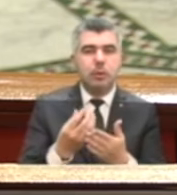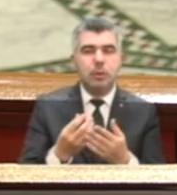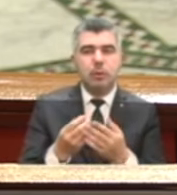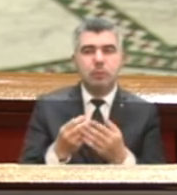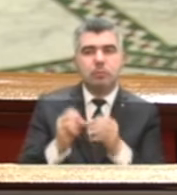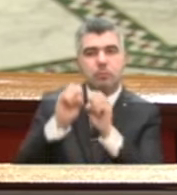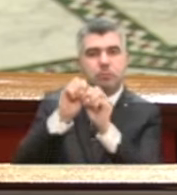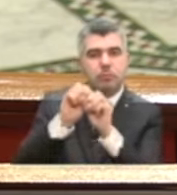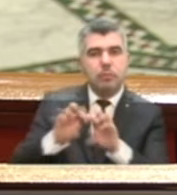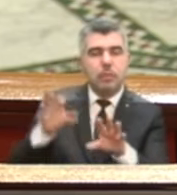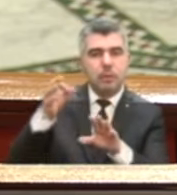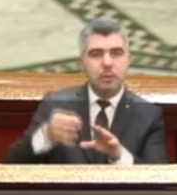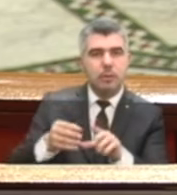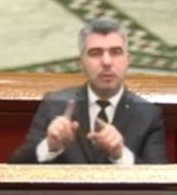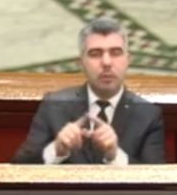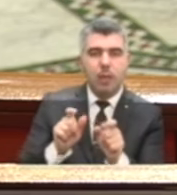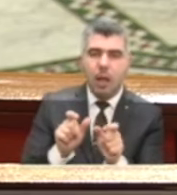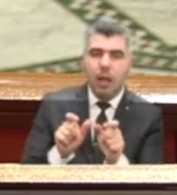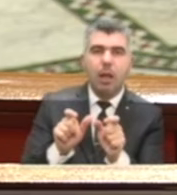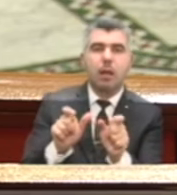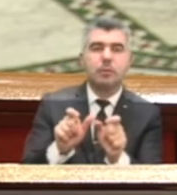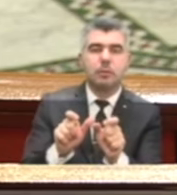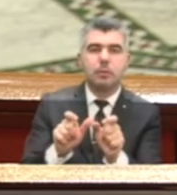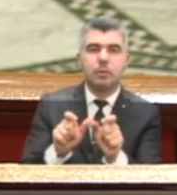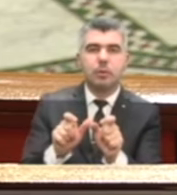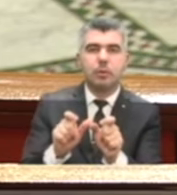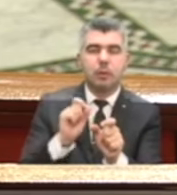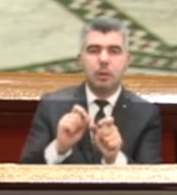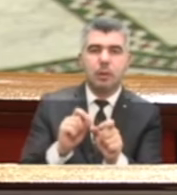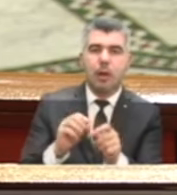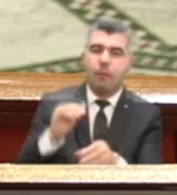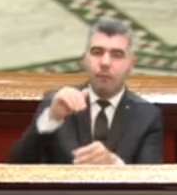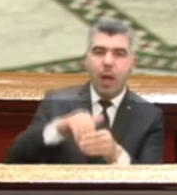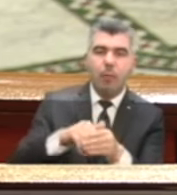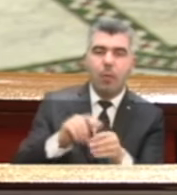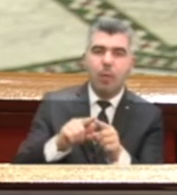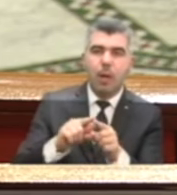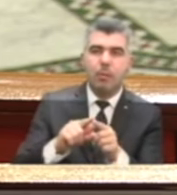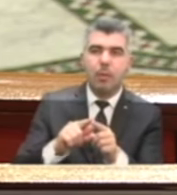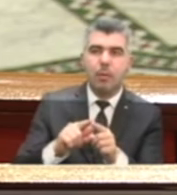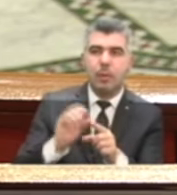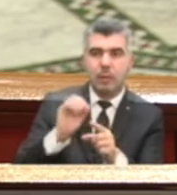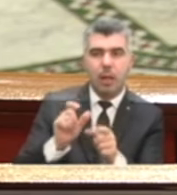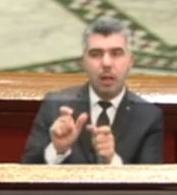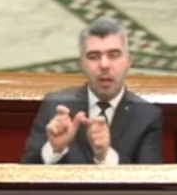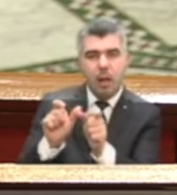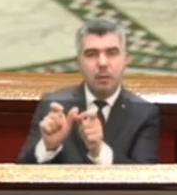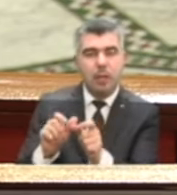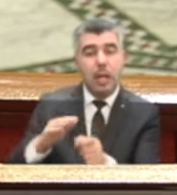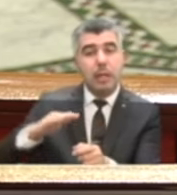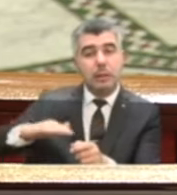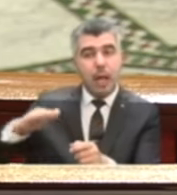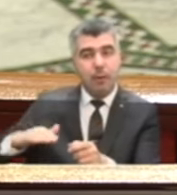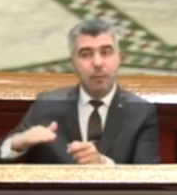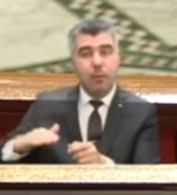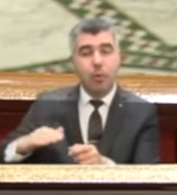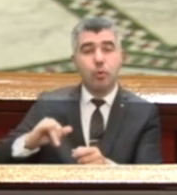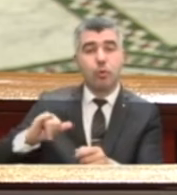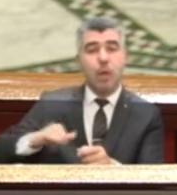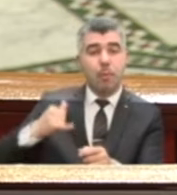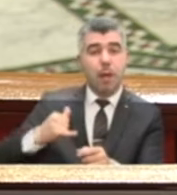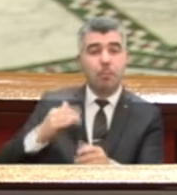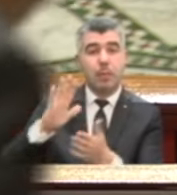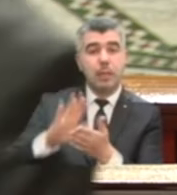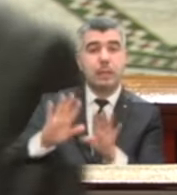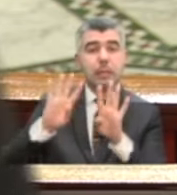الحضانات، الحاضنات لي زانكيباتور سوسيو، الحاضنات داخل مؤسسات الرعاية الاجتماعية، باش الطفل أو الشاب ملي يوصل 18